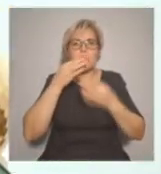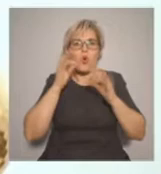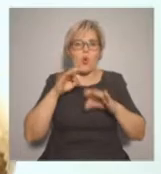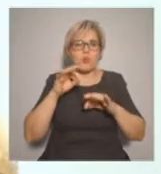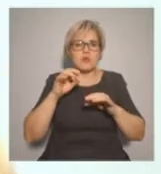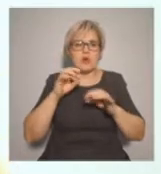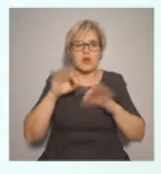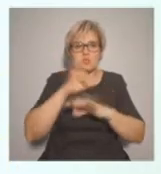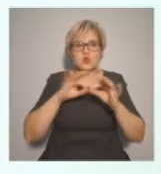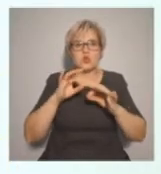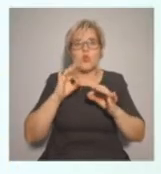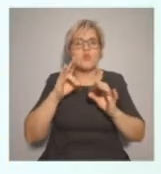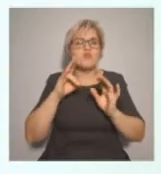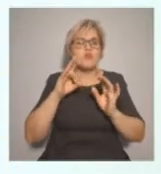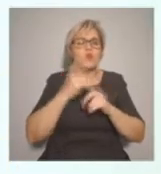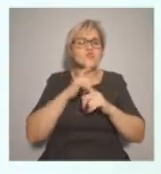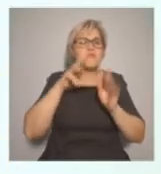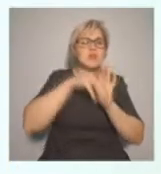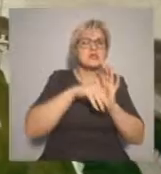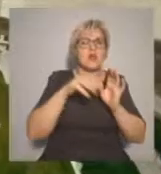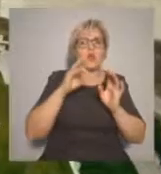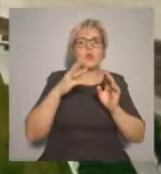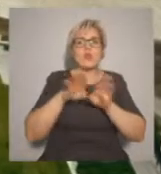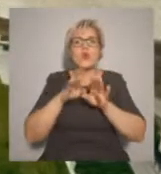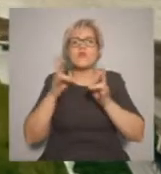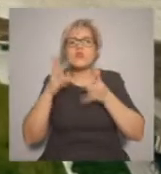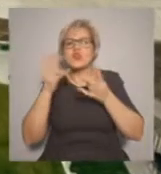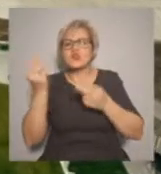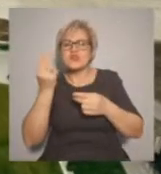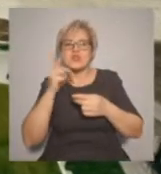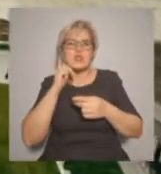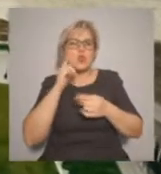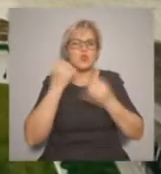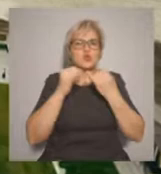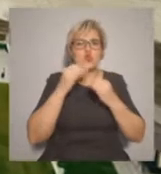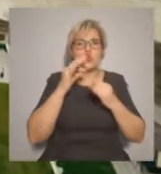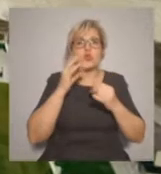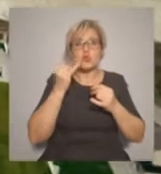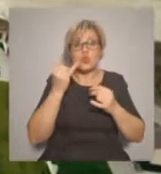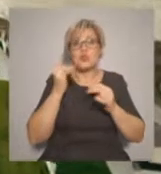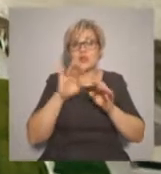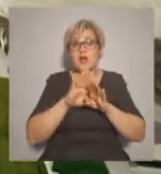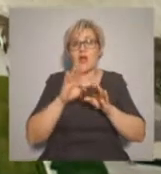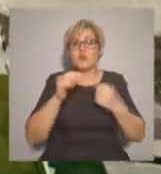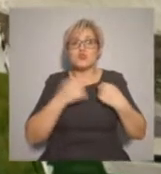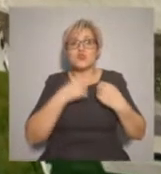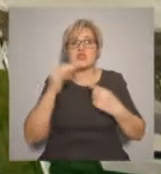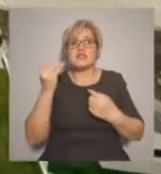такой архитектурный опыт. И он очень писался, он такого нежного, я бы сказал, цвета,